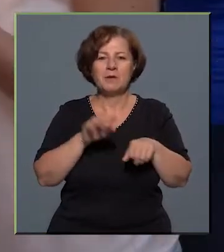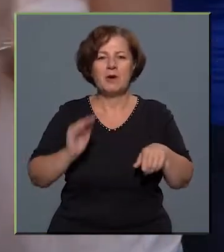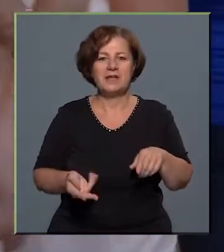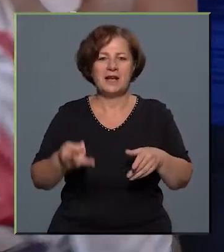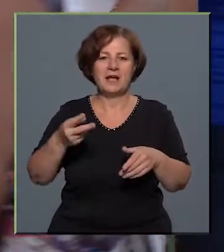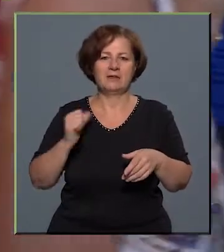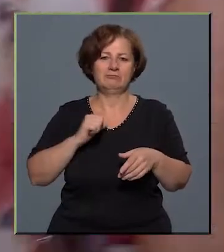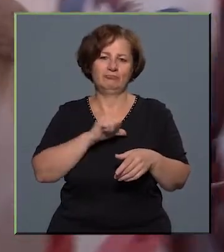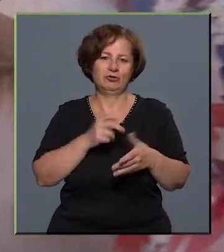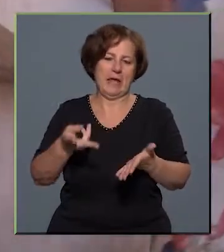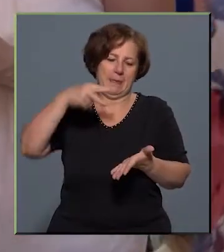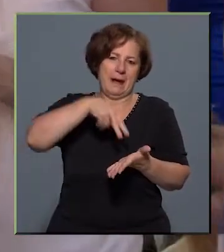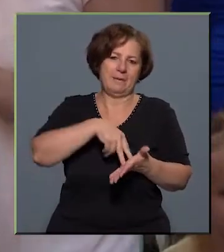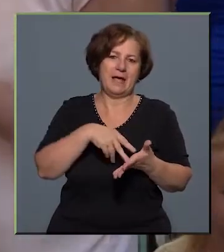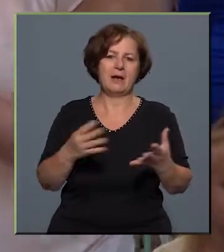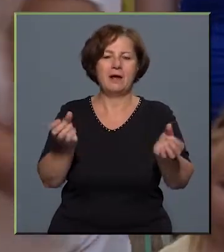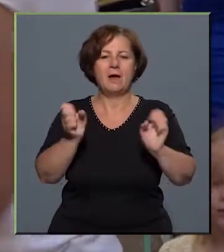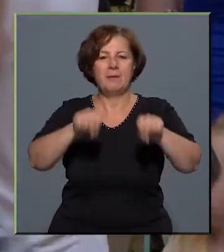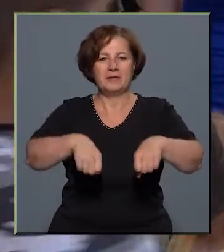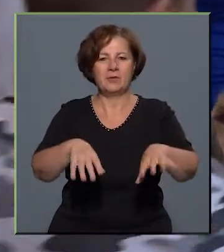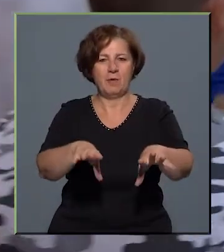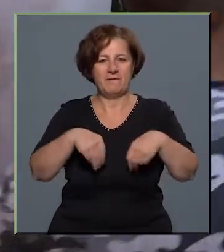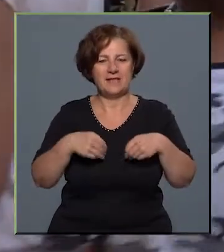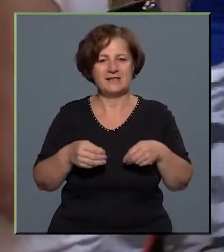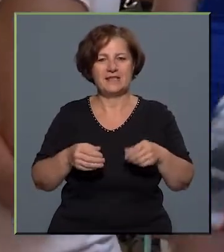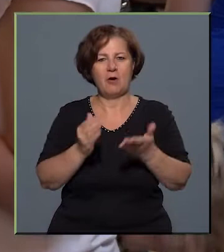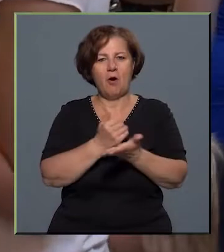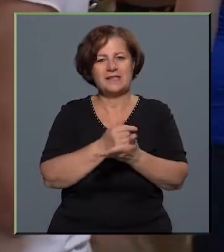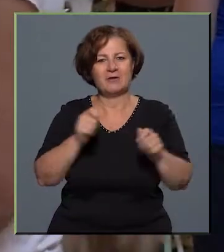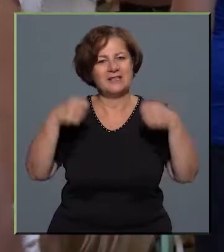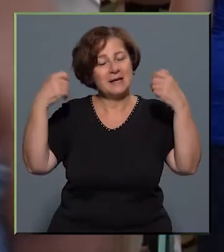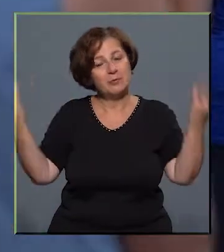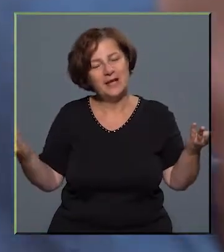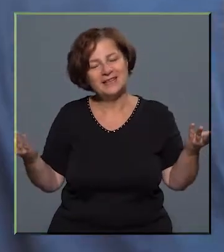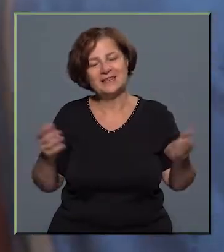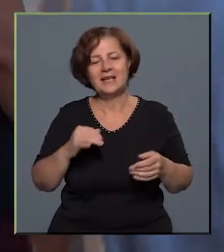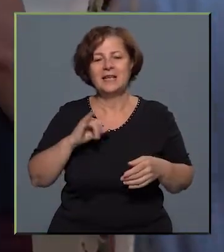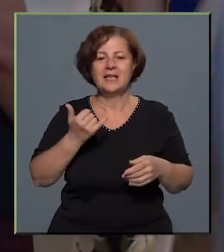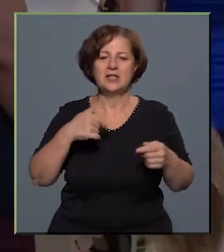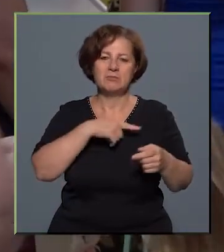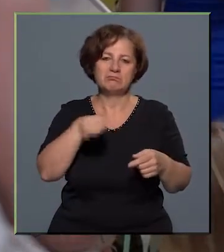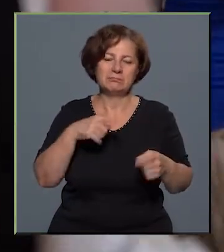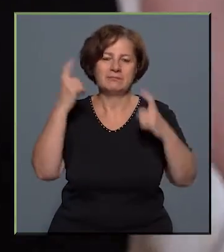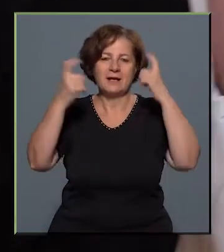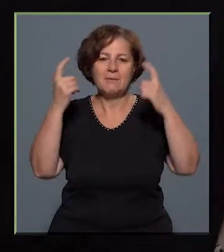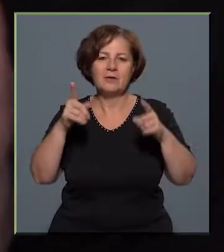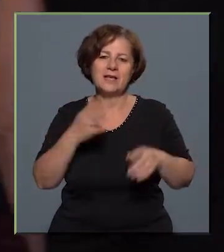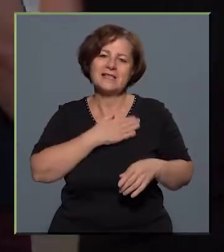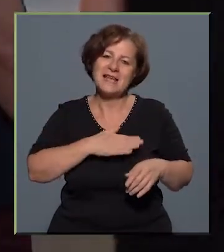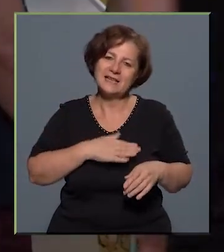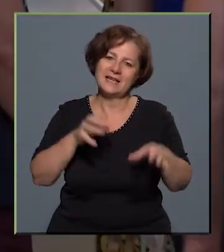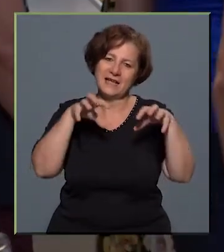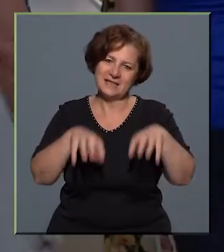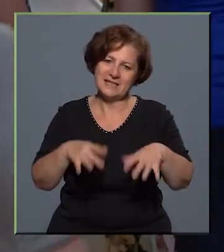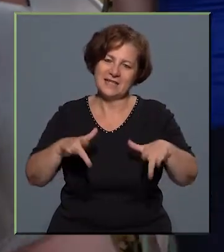saját lábára áll, birtokba veszik a használói az épületet, tehát hogy, és reméljük, hogy ezt szeretettel